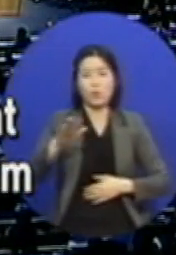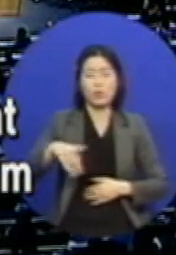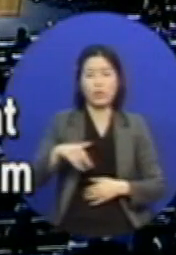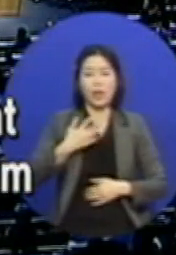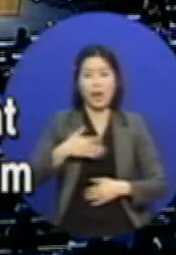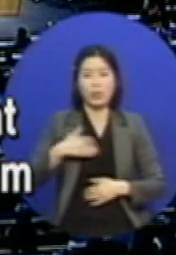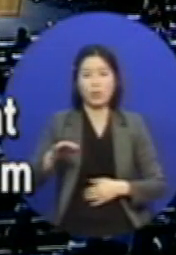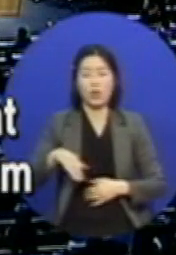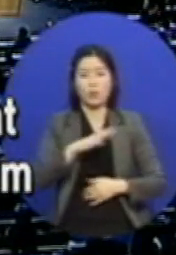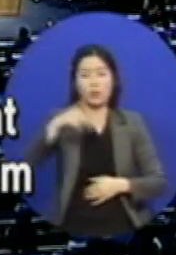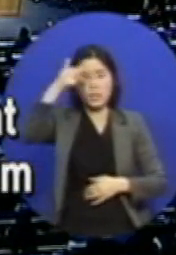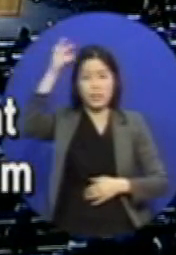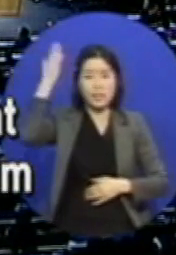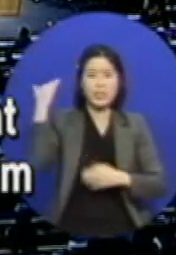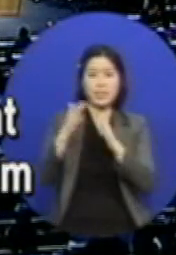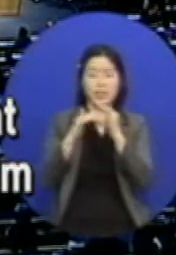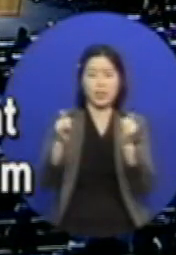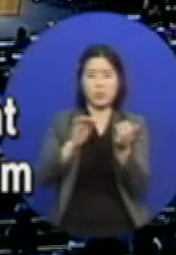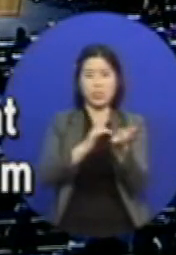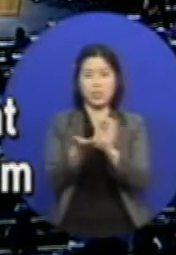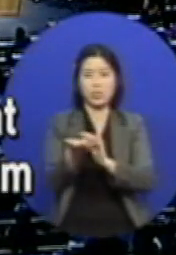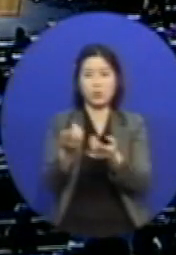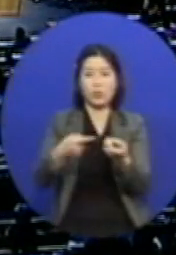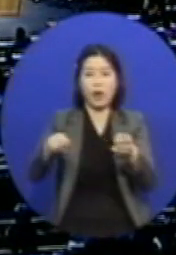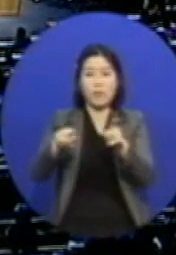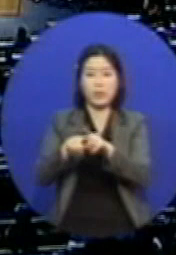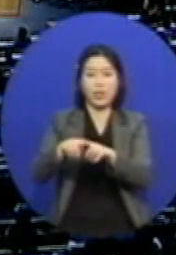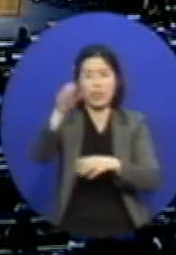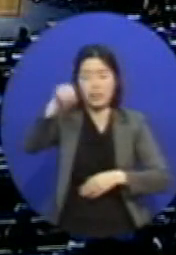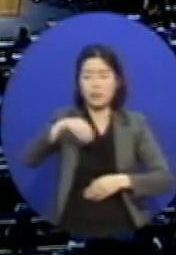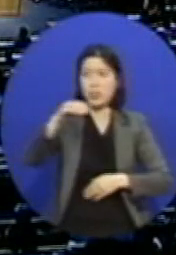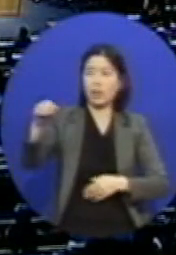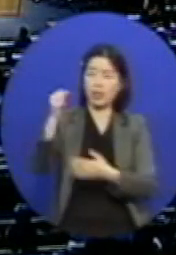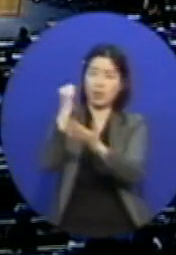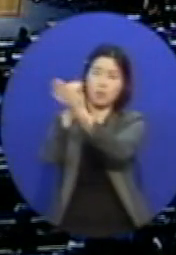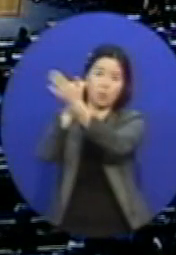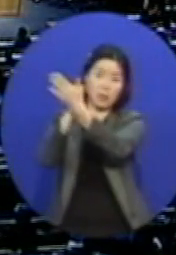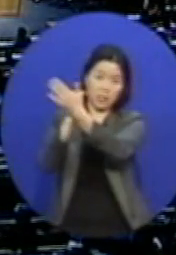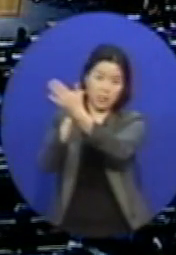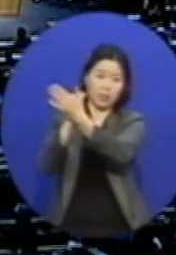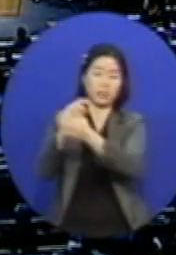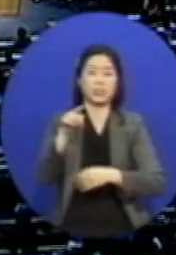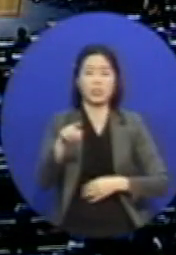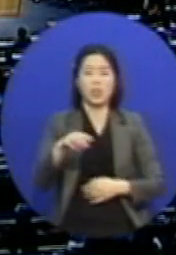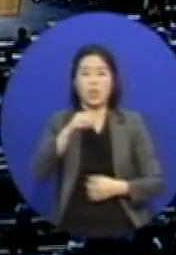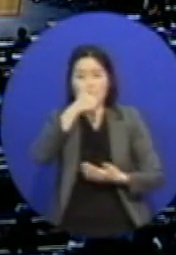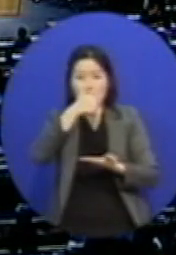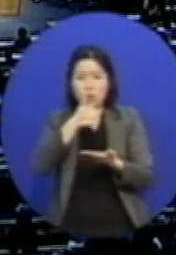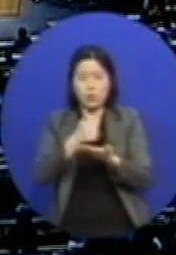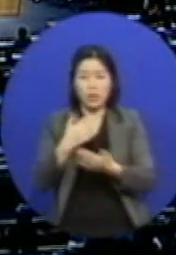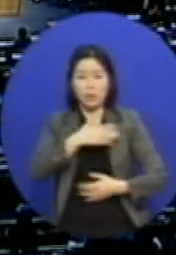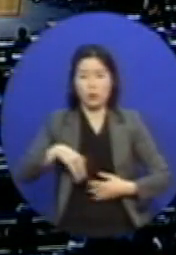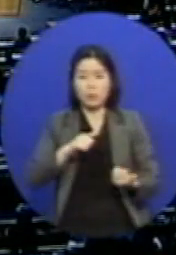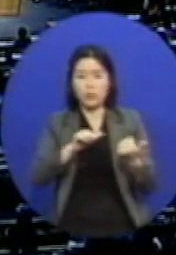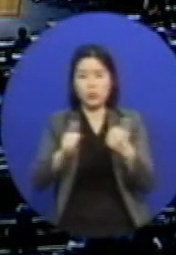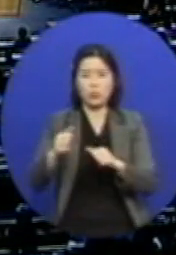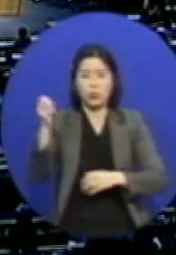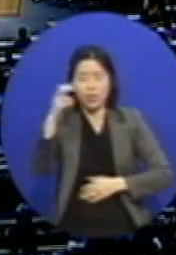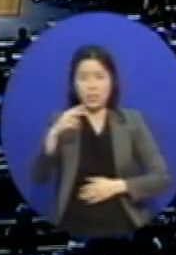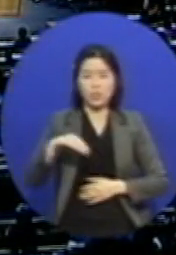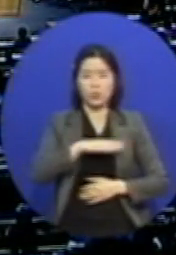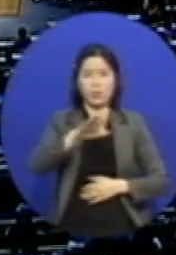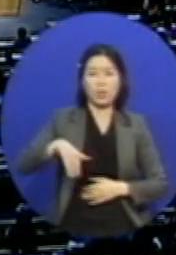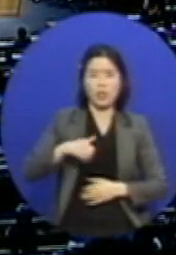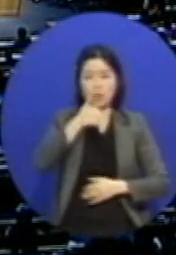함께 십자가에 못 박힌 것은 죄의 몸이 죽어 다시는 우리가 죄에게 종 노릇 하지 아니하게